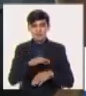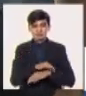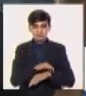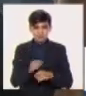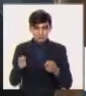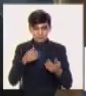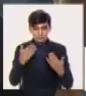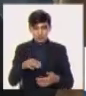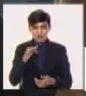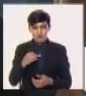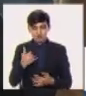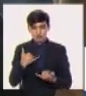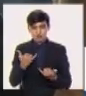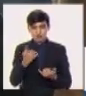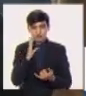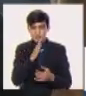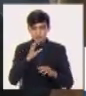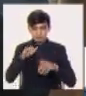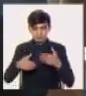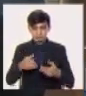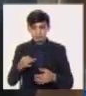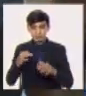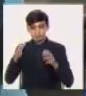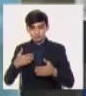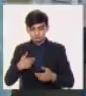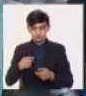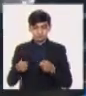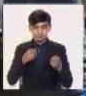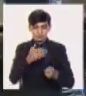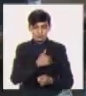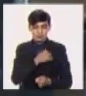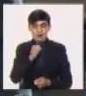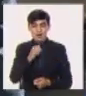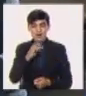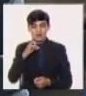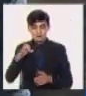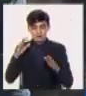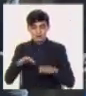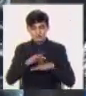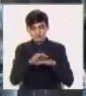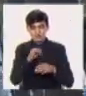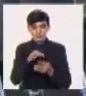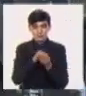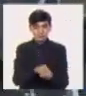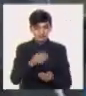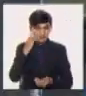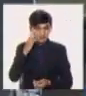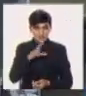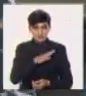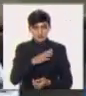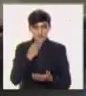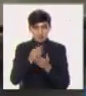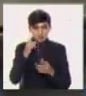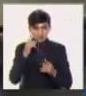әкелдім. Қазір орап аман есен шешемді алып шықсам, арысқа аман есен жеткізіп жер қойнауына тапсырсам деген